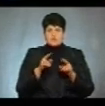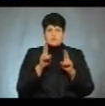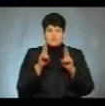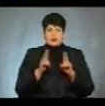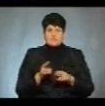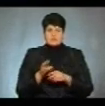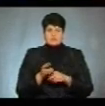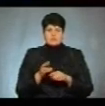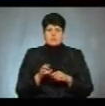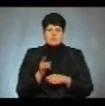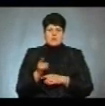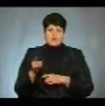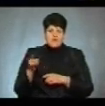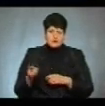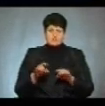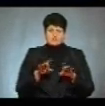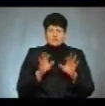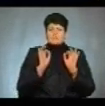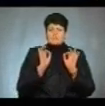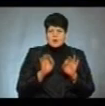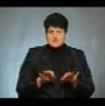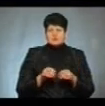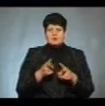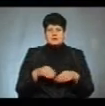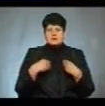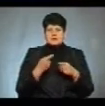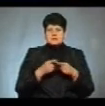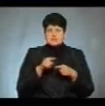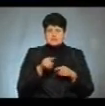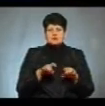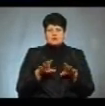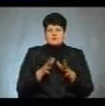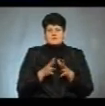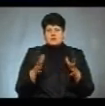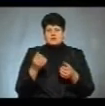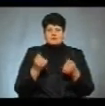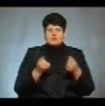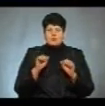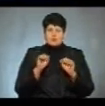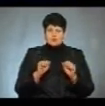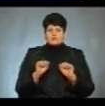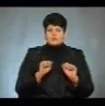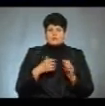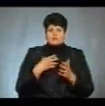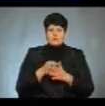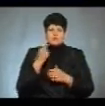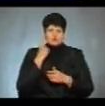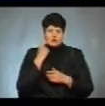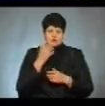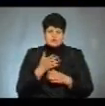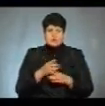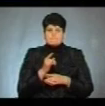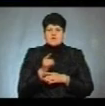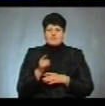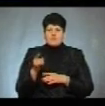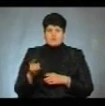правильною, я думаю, справедливою. До винесення цієї постанови більшість водіїв могли керуватися власною совістю, паркуватися